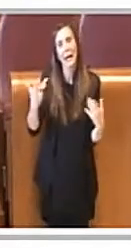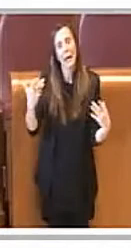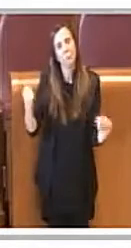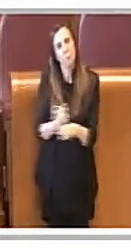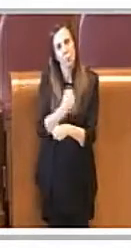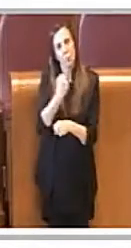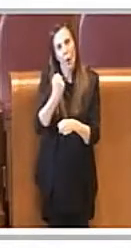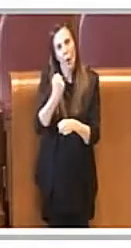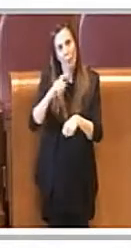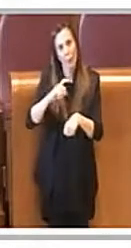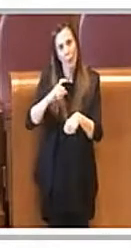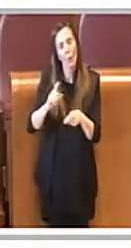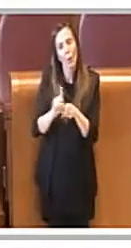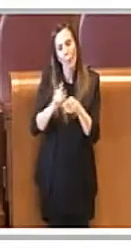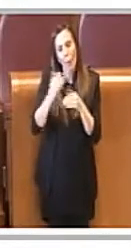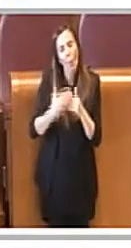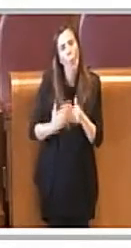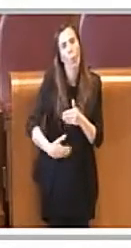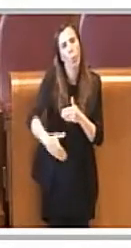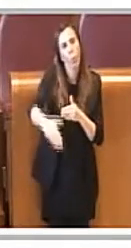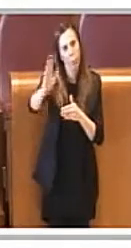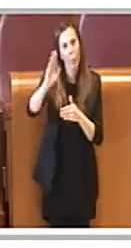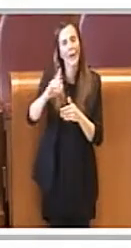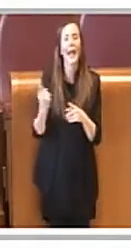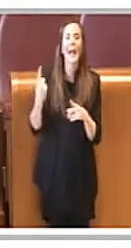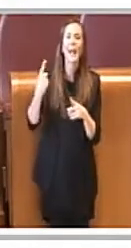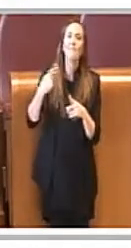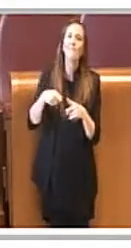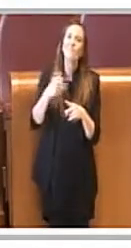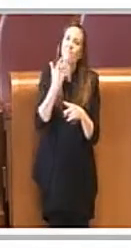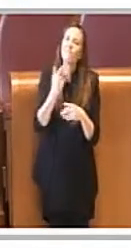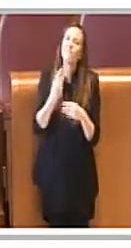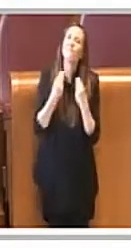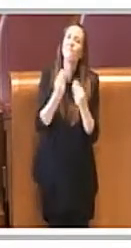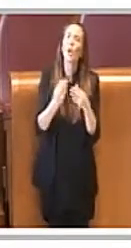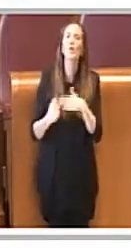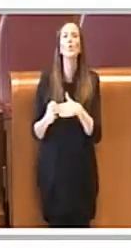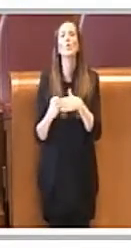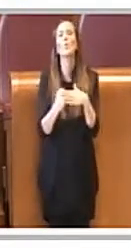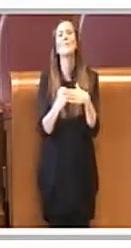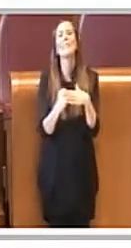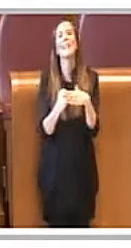lungo e vuole essere un sostegno alla